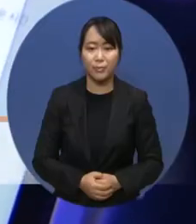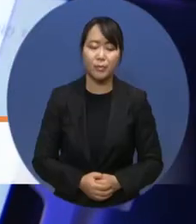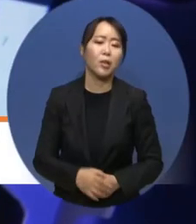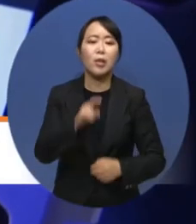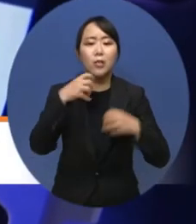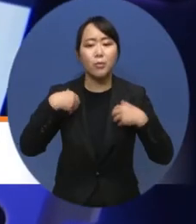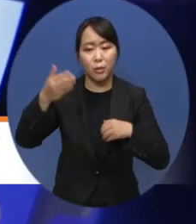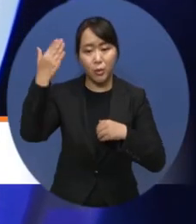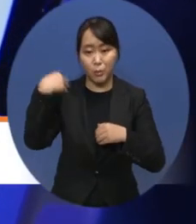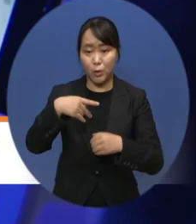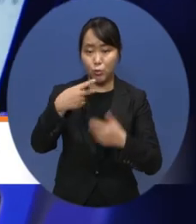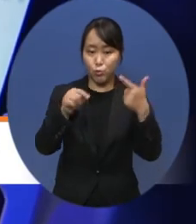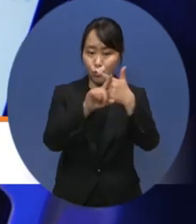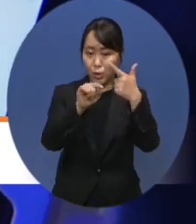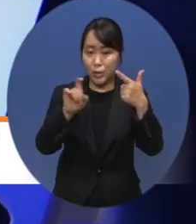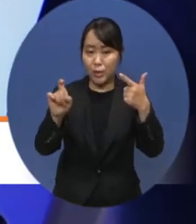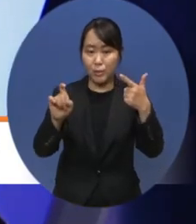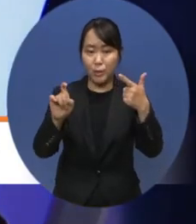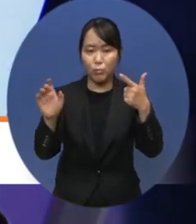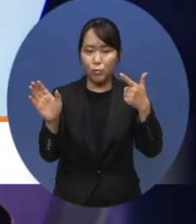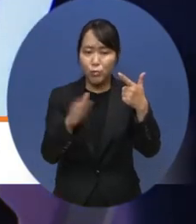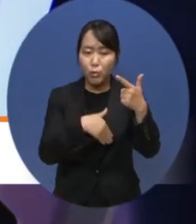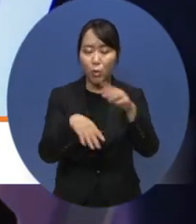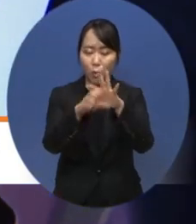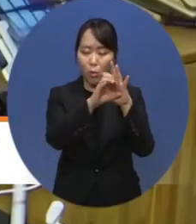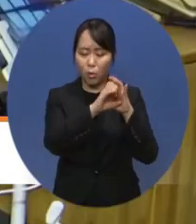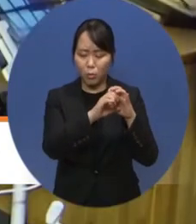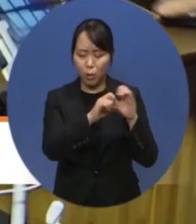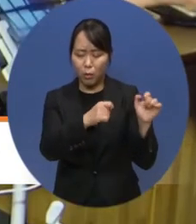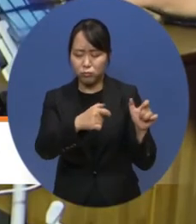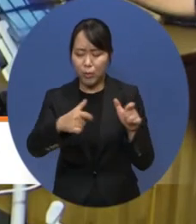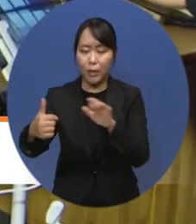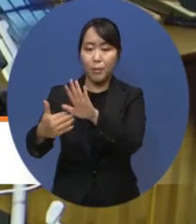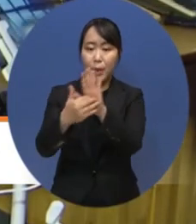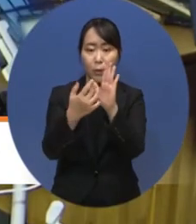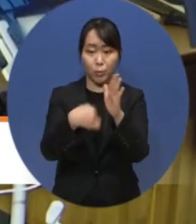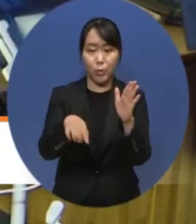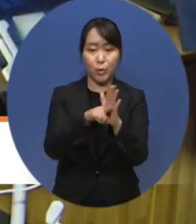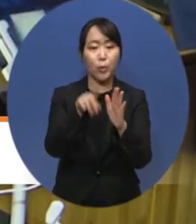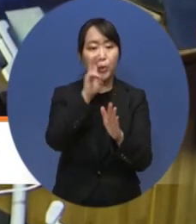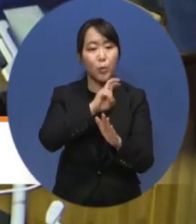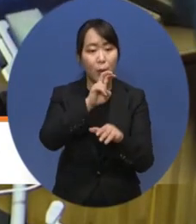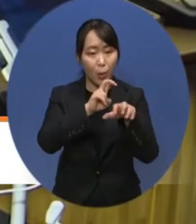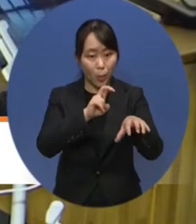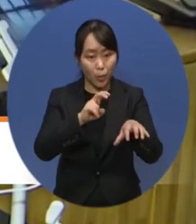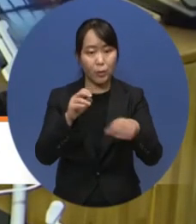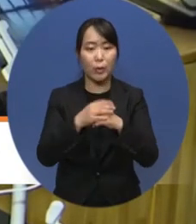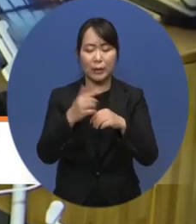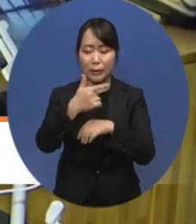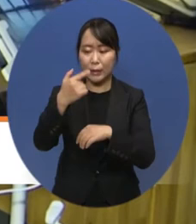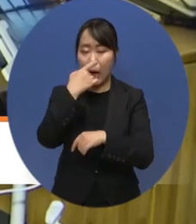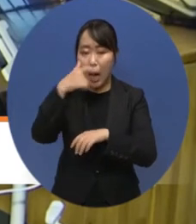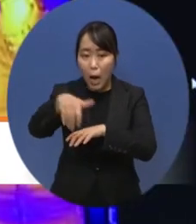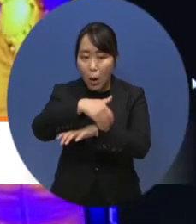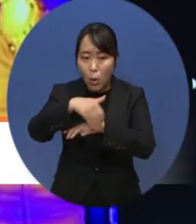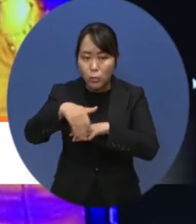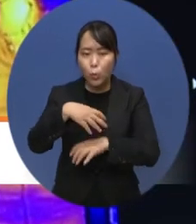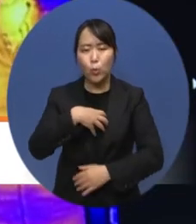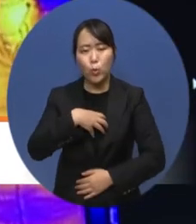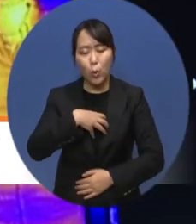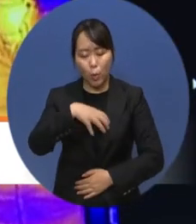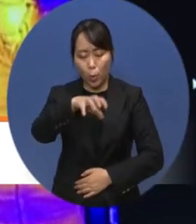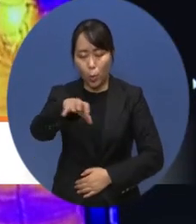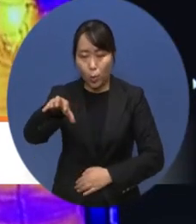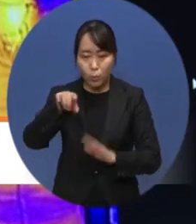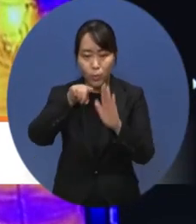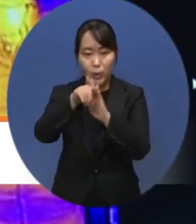정부는 지난 6월 10일부터 코론 알고 확산을 방지하기 위해 노래연습장 과 대형 학원 등 고위험 시설